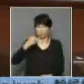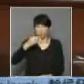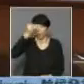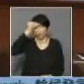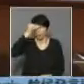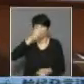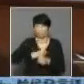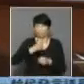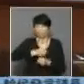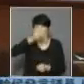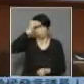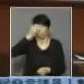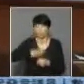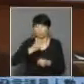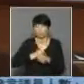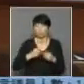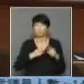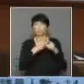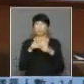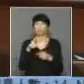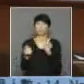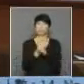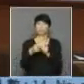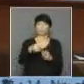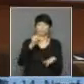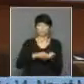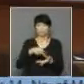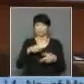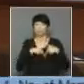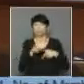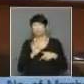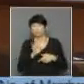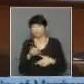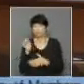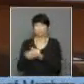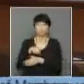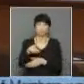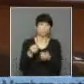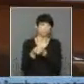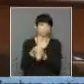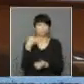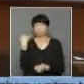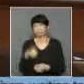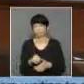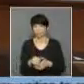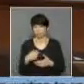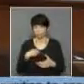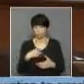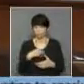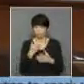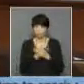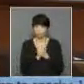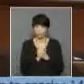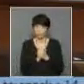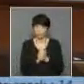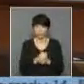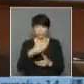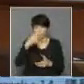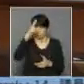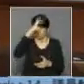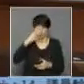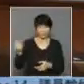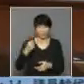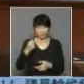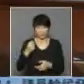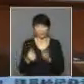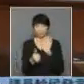又怎可以令到市民對他有信心和認同他們呢？主席，所以我認為政府必須馬上為